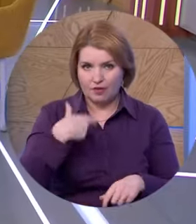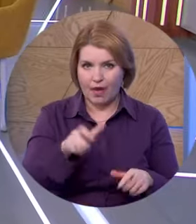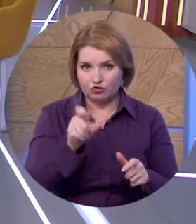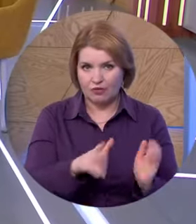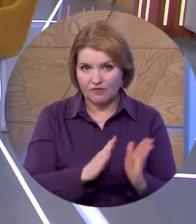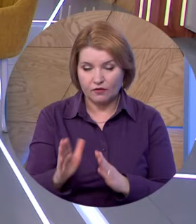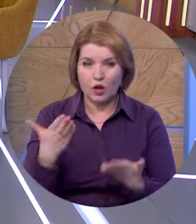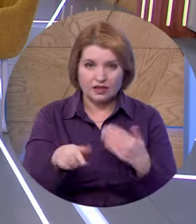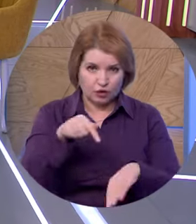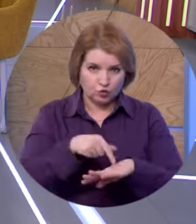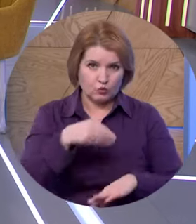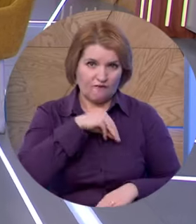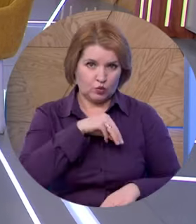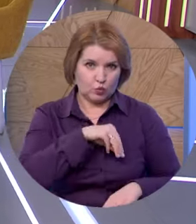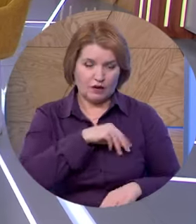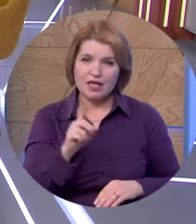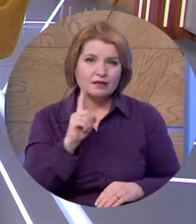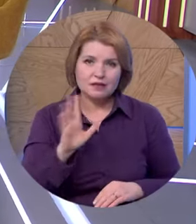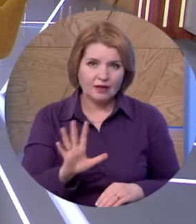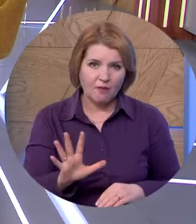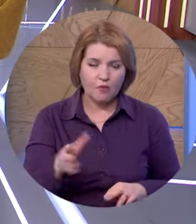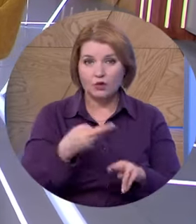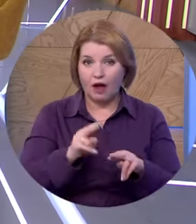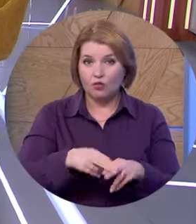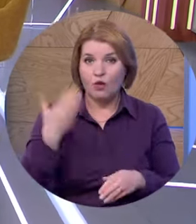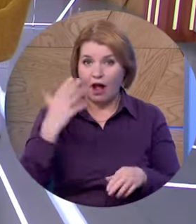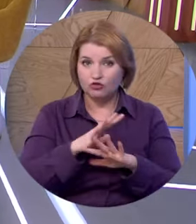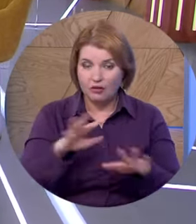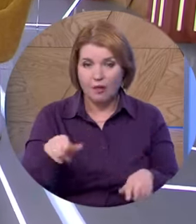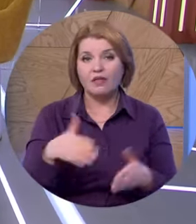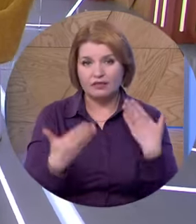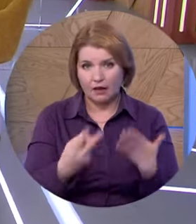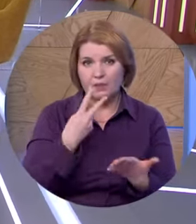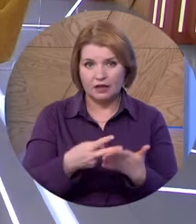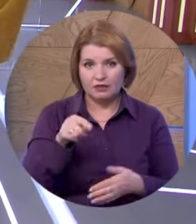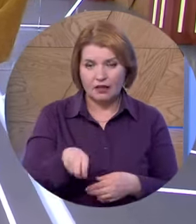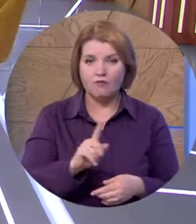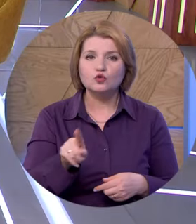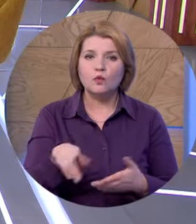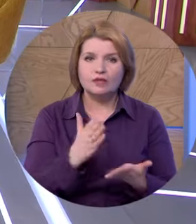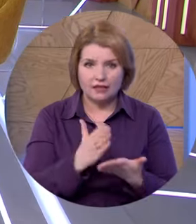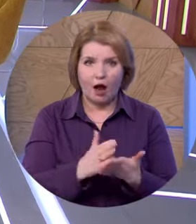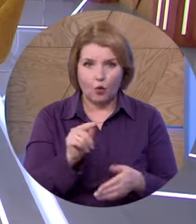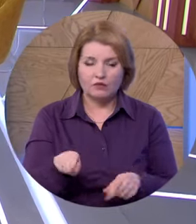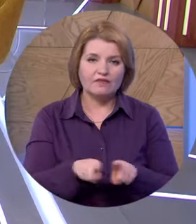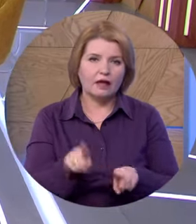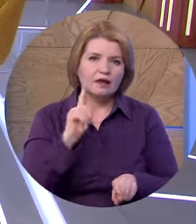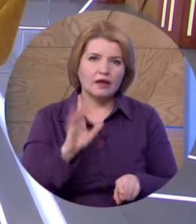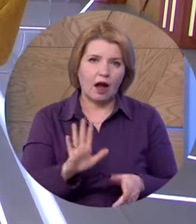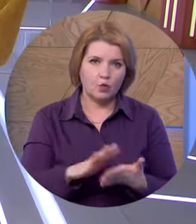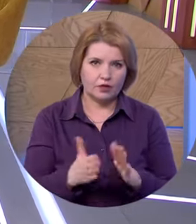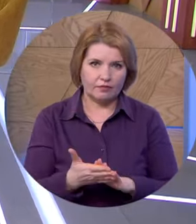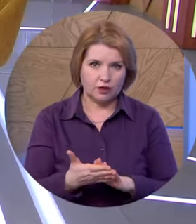этот внутренний дискомфорт в общении, которого до этого не было, или он усиливается, то это верный признак того, что ты находишься в манипулятивных, некомфортных для себя